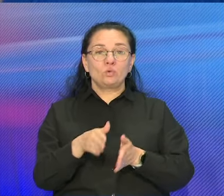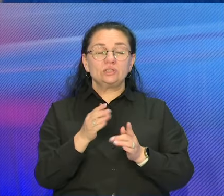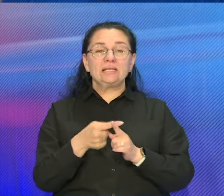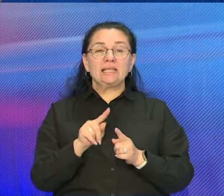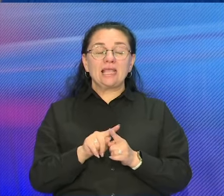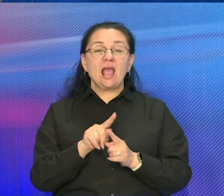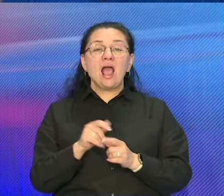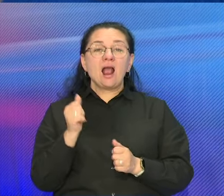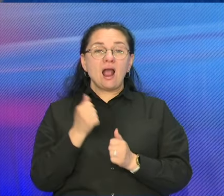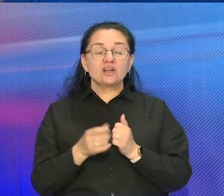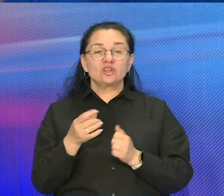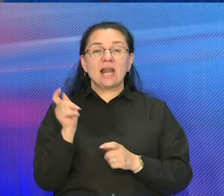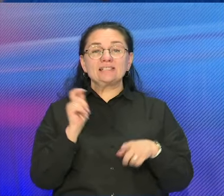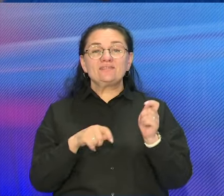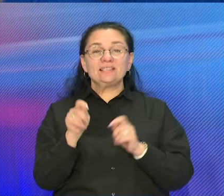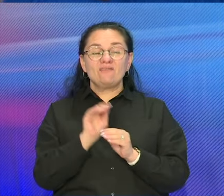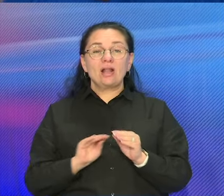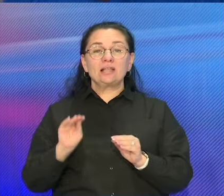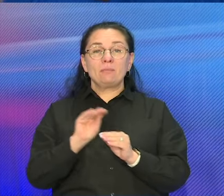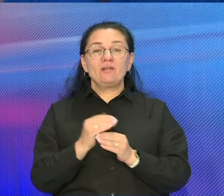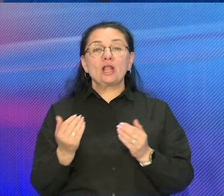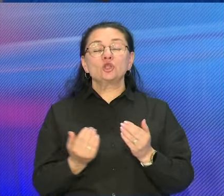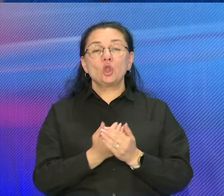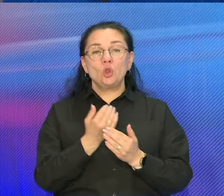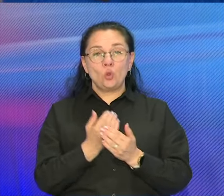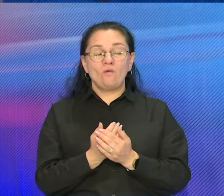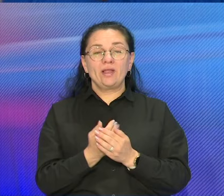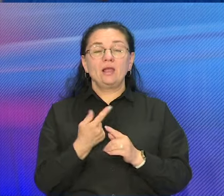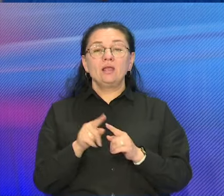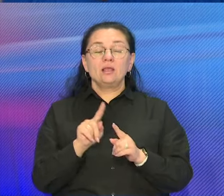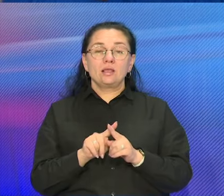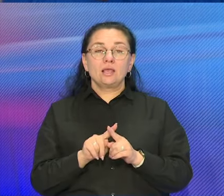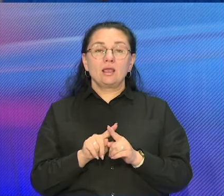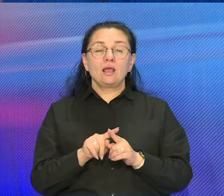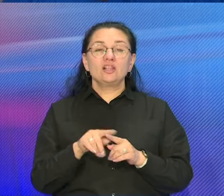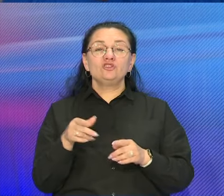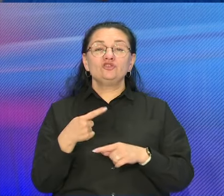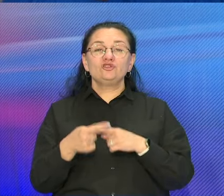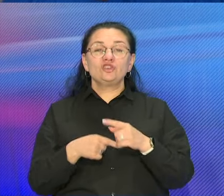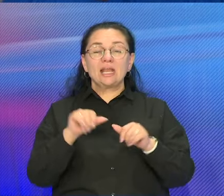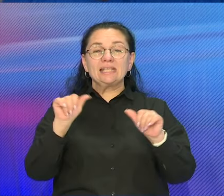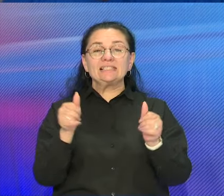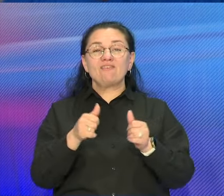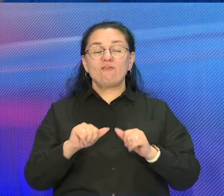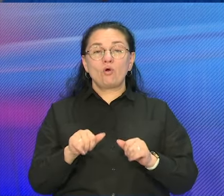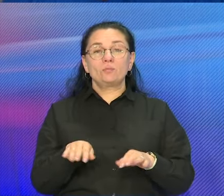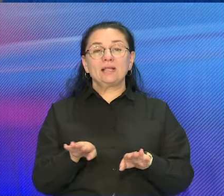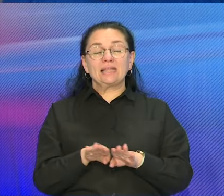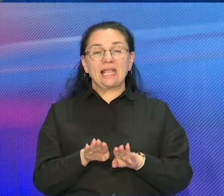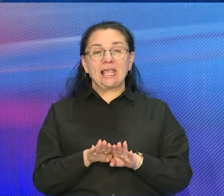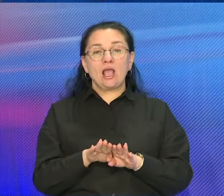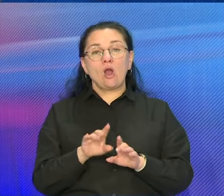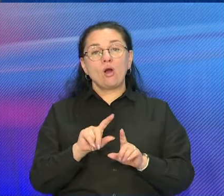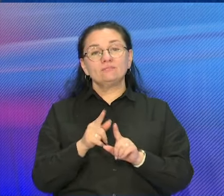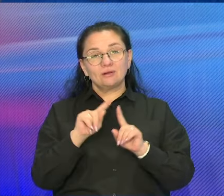ДОБАВЛЯЕТ НОВЫЕ, ИНТЕРЕСНЫЕ ПОСЫЛЫ ДАЮТСЯ ЧЕРЕЗ ФОРМЫ ТАКИЕ ТРАДИЦИОННЫЕ, НО ОЧЕНЬ